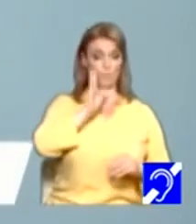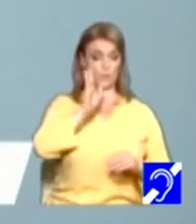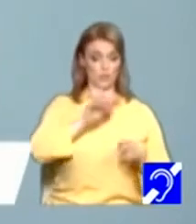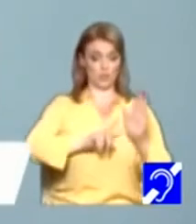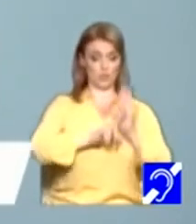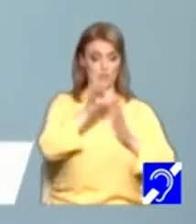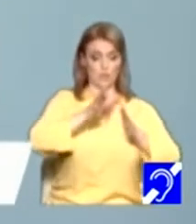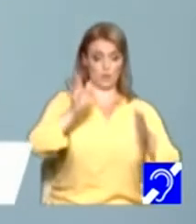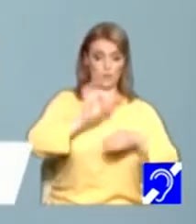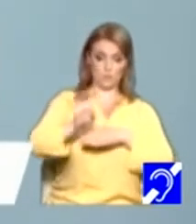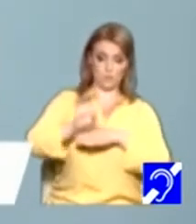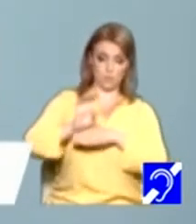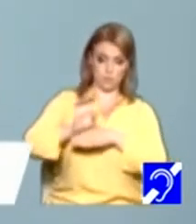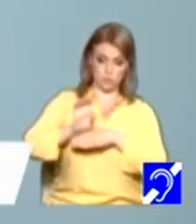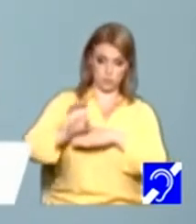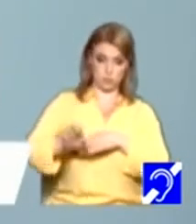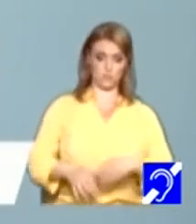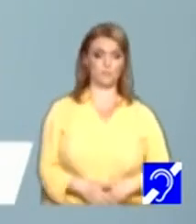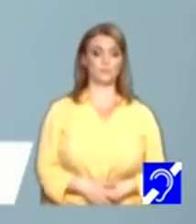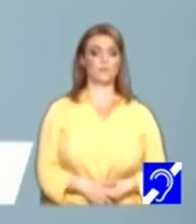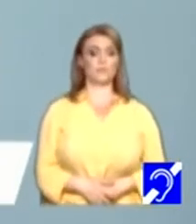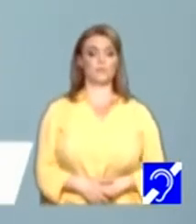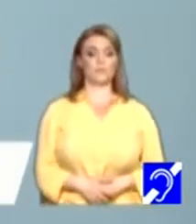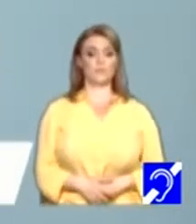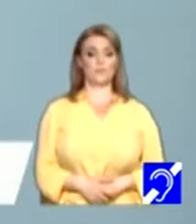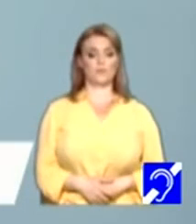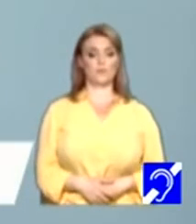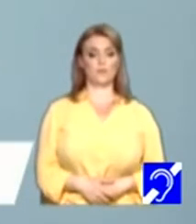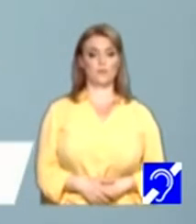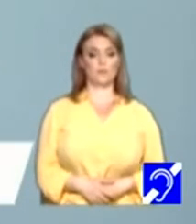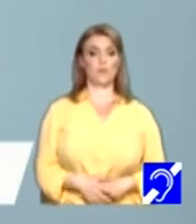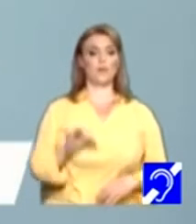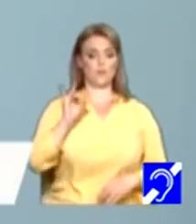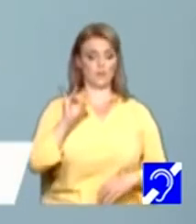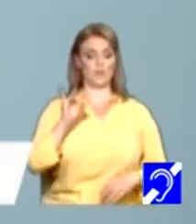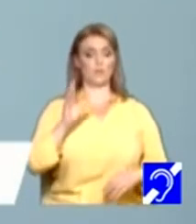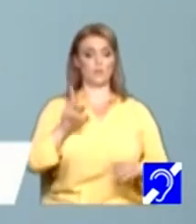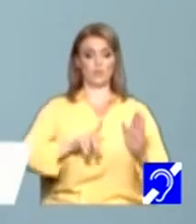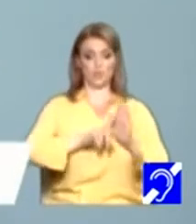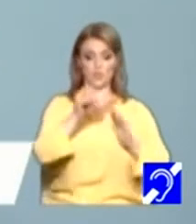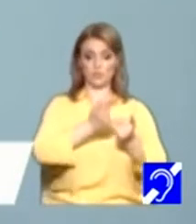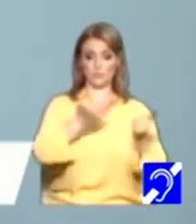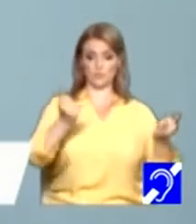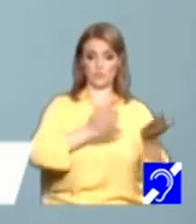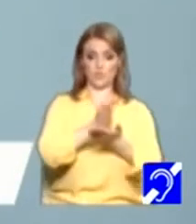nu realizăm 30 de ani de zile pentru că nu avem capacitatea, la o economie de servicii, pe cum a făcut